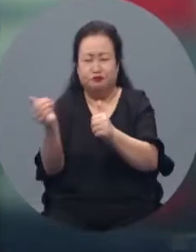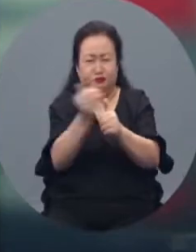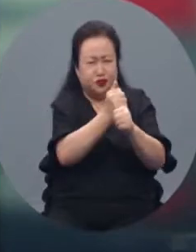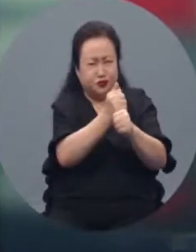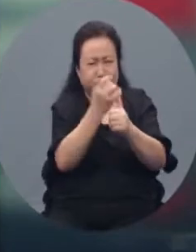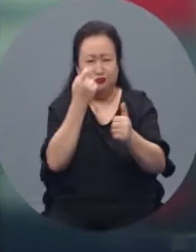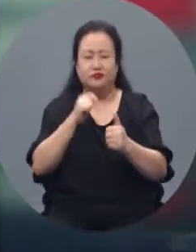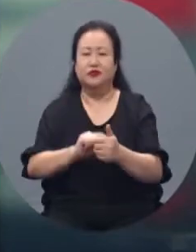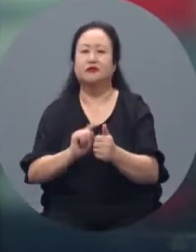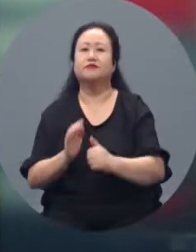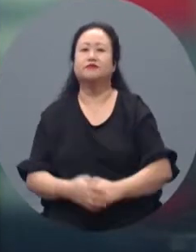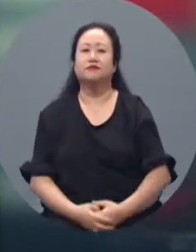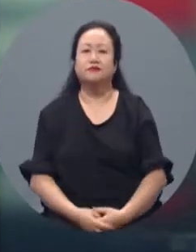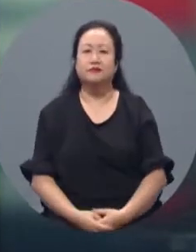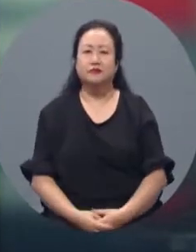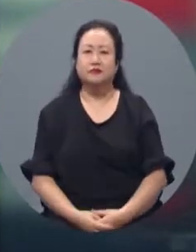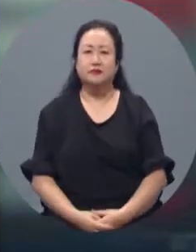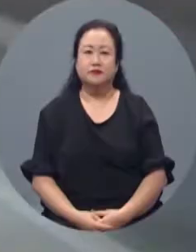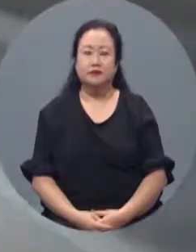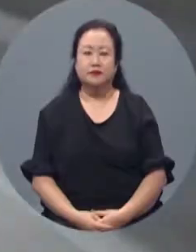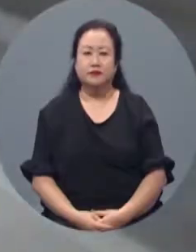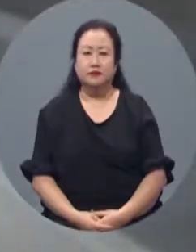문철 찡 기자입니다